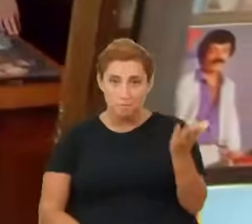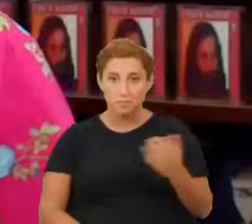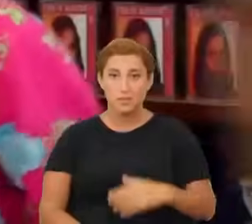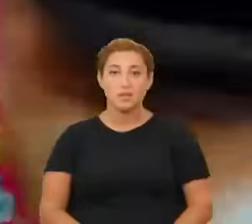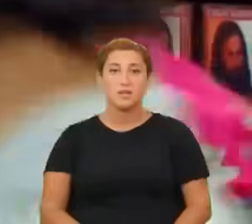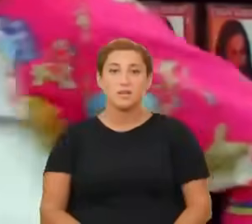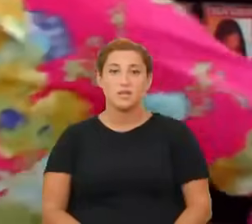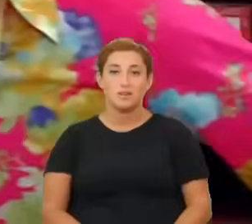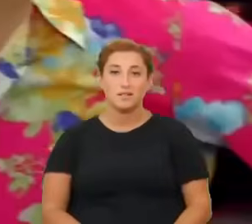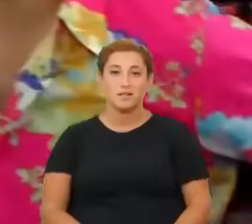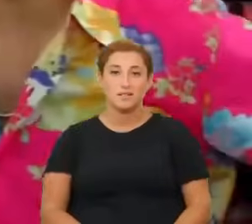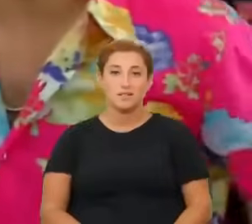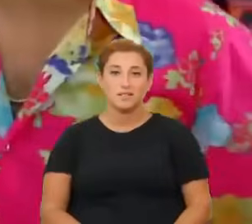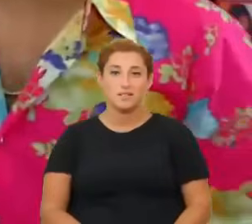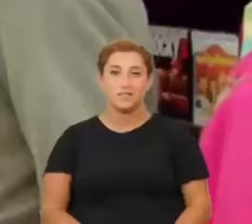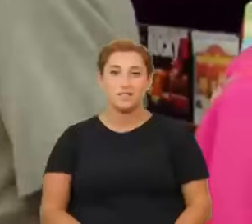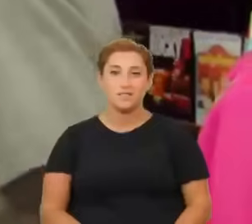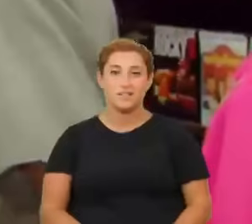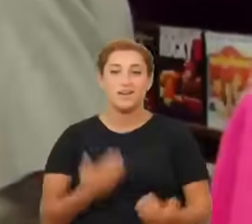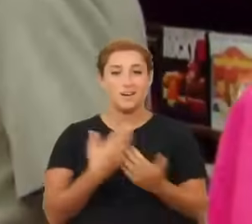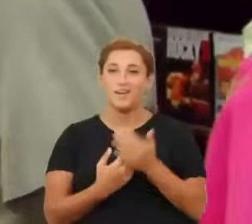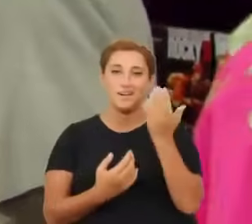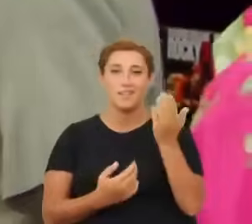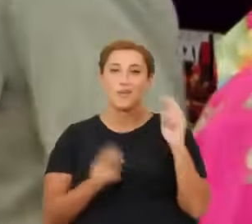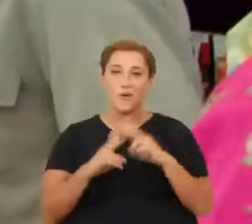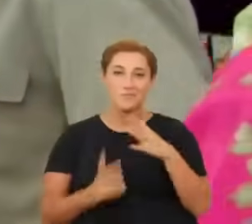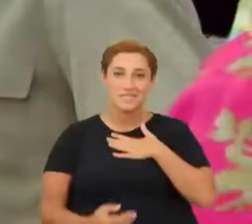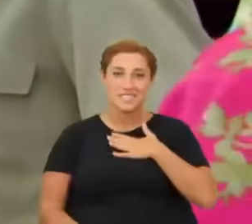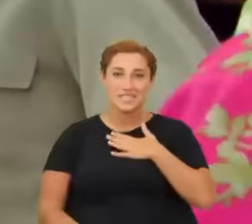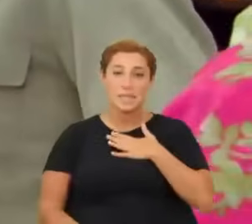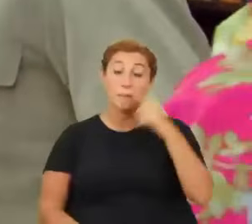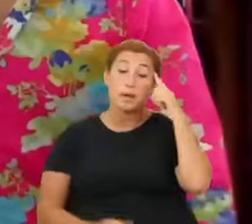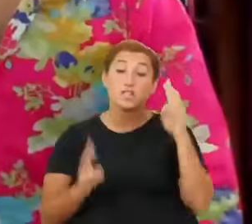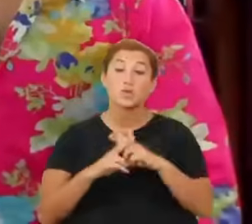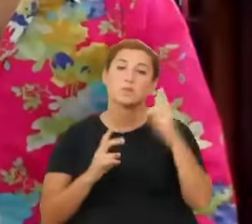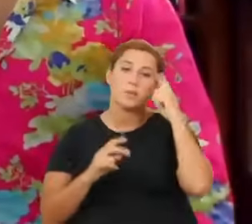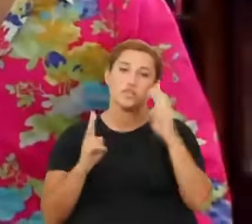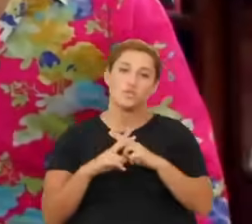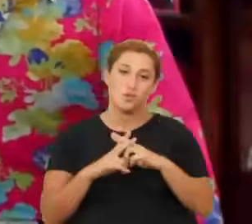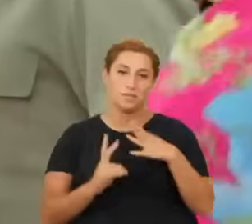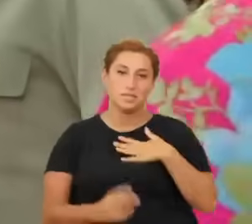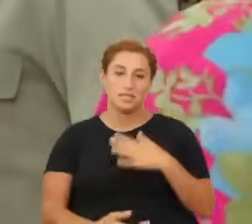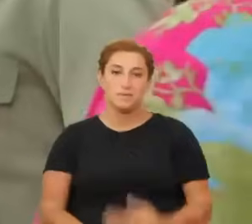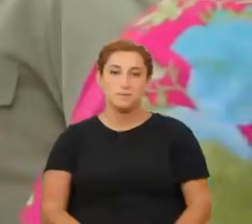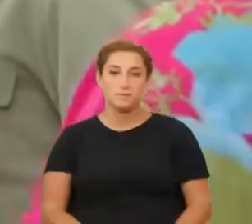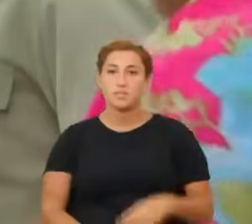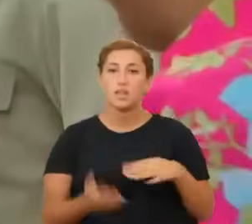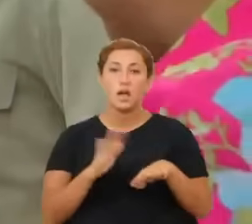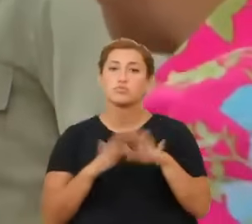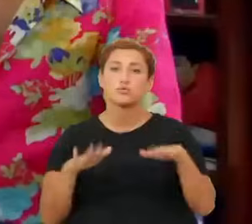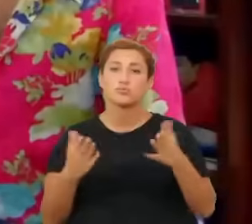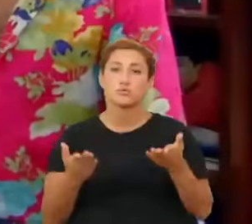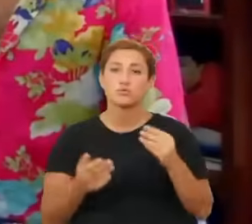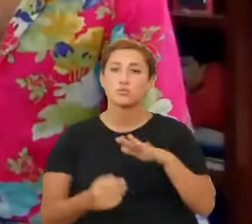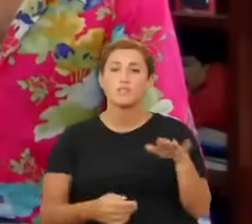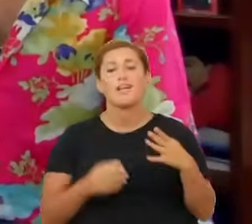Selamünaleyküm. Selamünaleyküm. Komiserim. Başkomiserim Ergun. Başkomiserim. Ne yapıyorsunuz burada